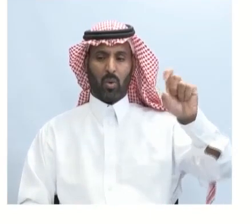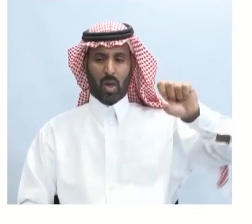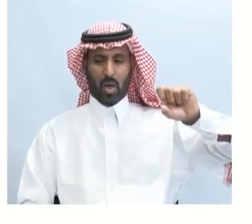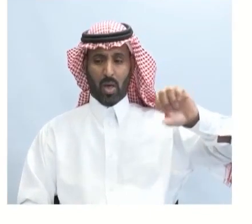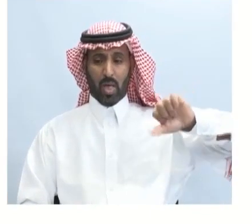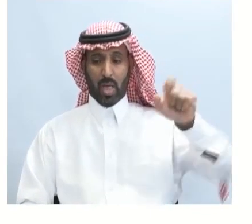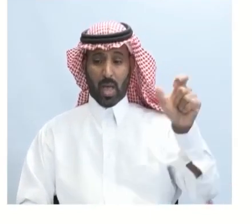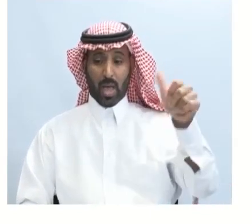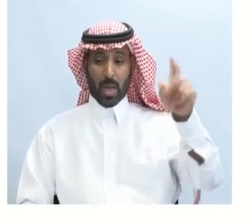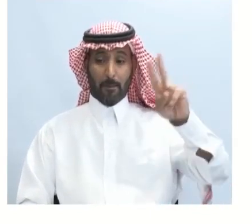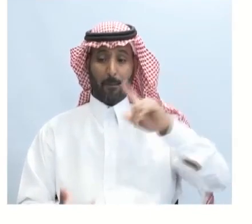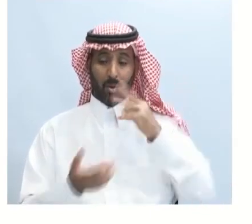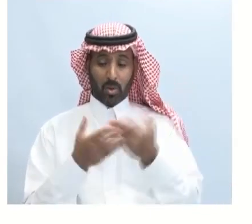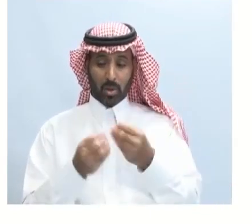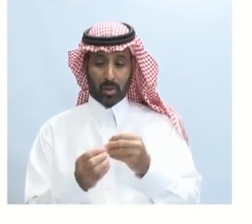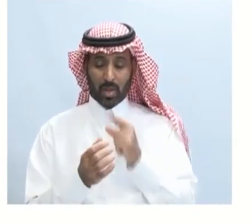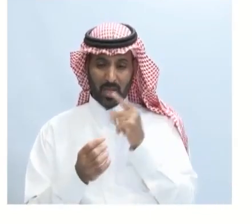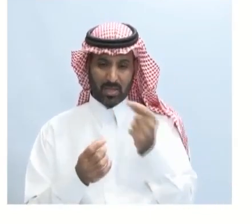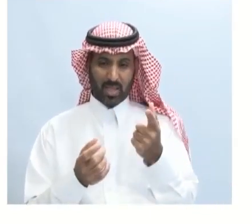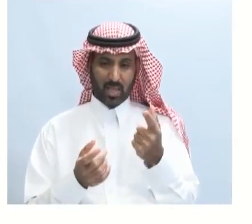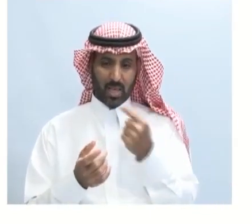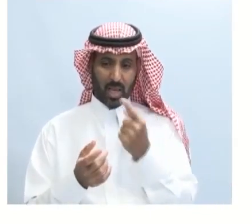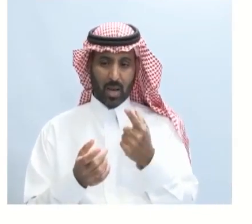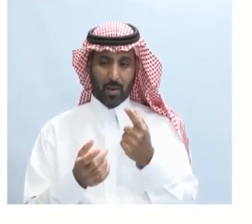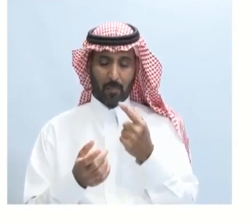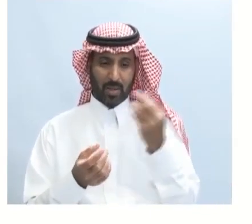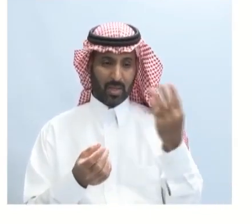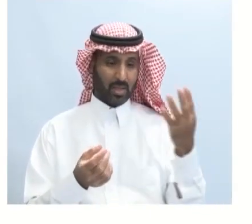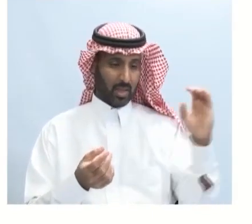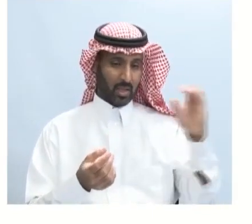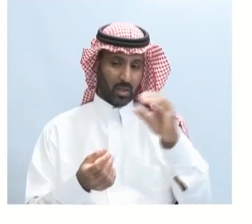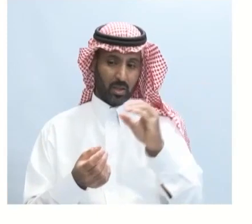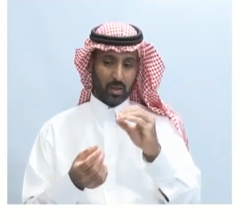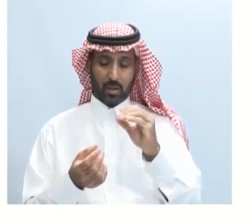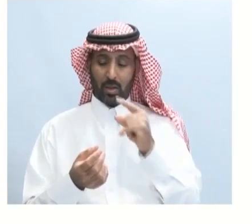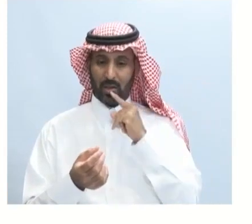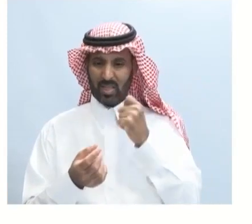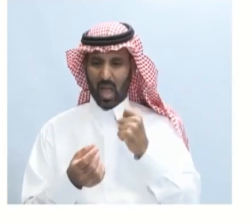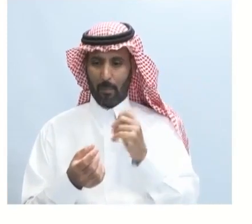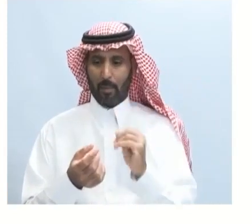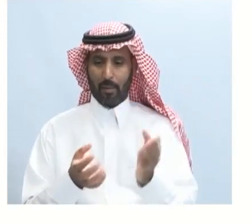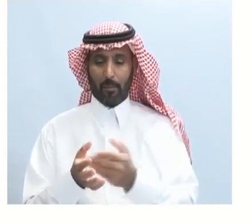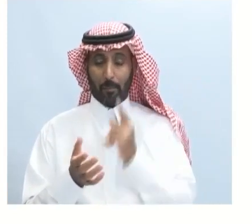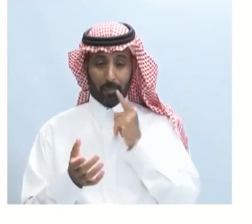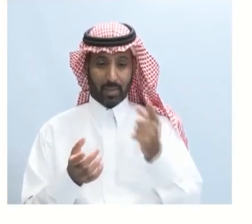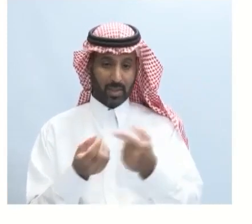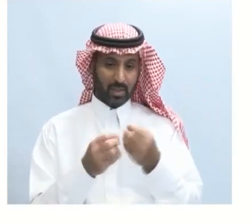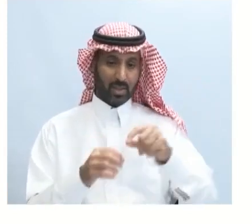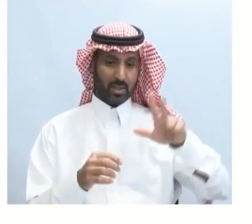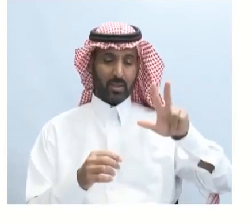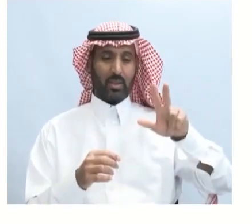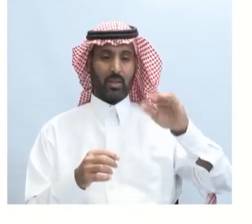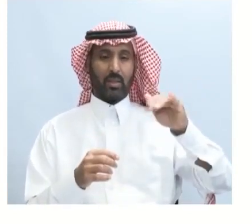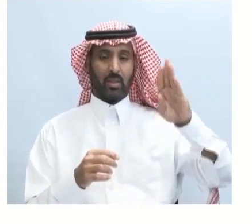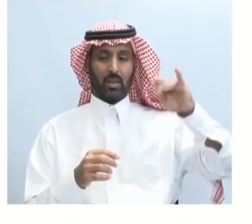قليلا فيها اكسده الكيتونات البسيطه البسيطه العدد في الكربونات هنا تعتبر عمليه صعبه حيث تتاكسد الاسيتون وهو عدد